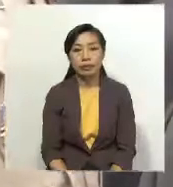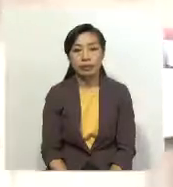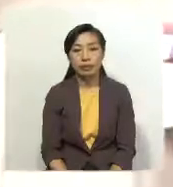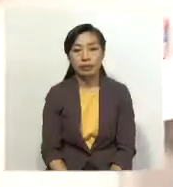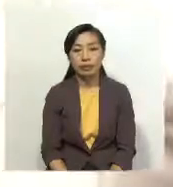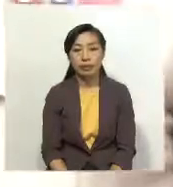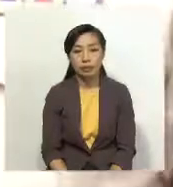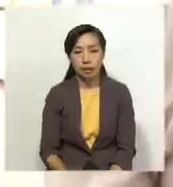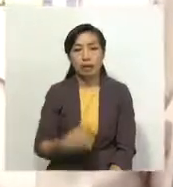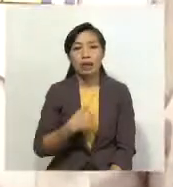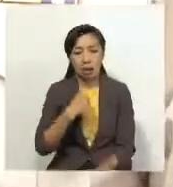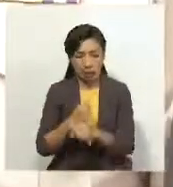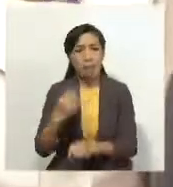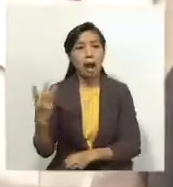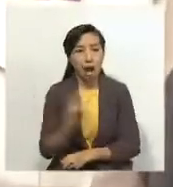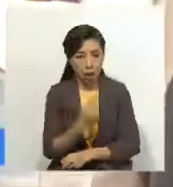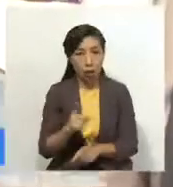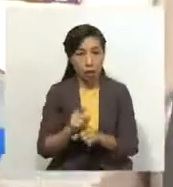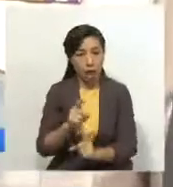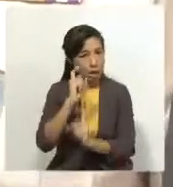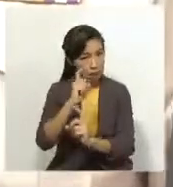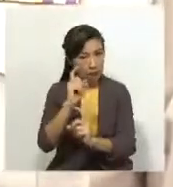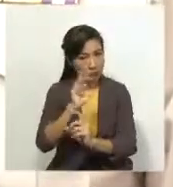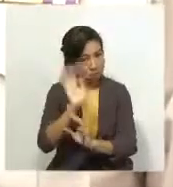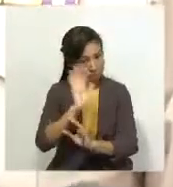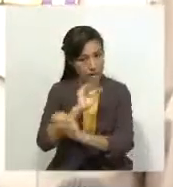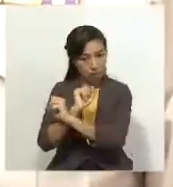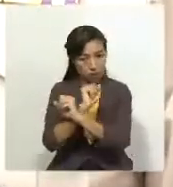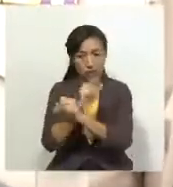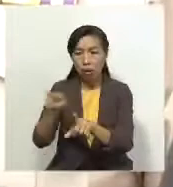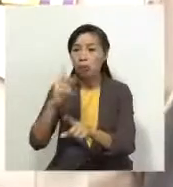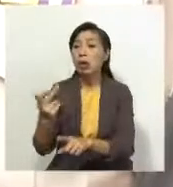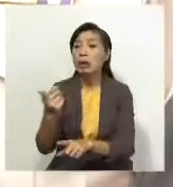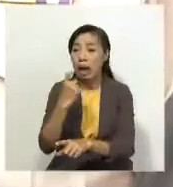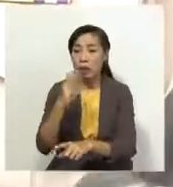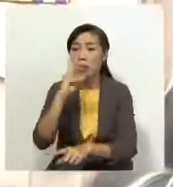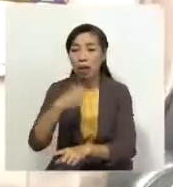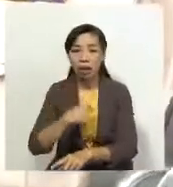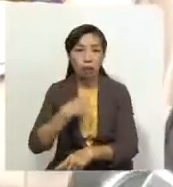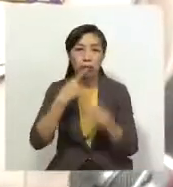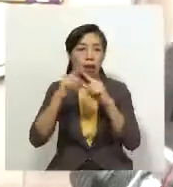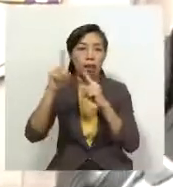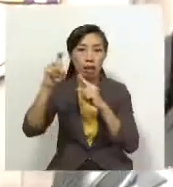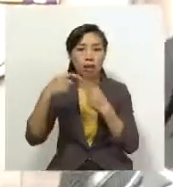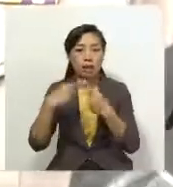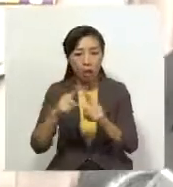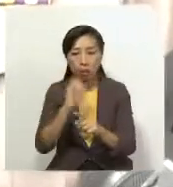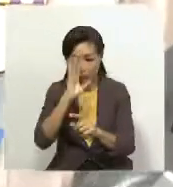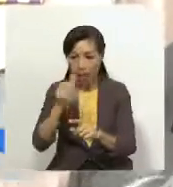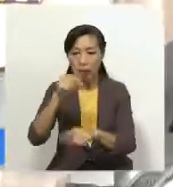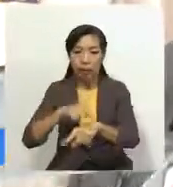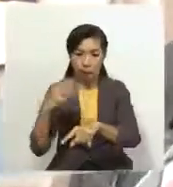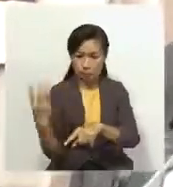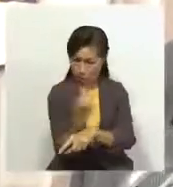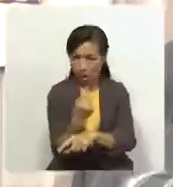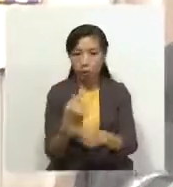ก็ทำให้มันเร็วที่สุดโดยปลอดภัยนะถ้าคุณถามแบบนี้ก็ไม่มีใครตอบได้หรอกก็ทำให้เร็วที่สุดนะเข้าใ